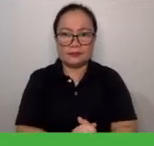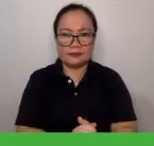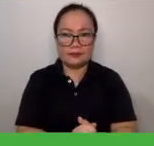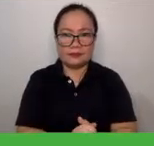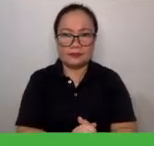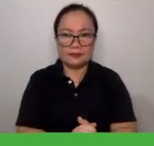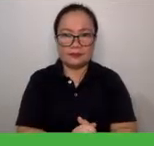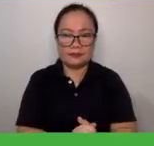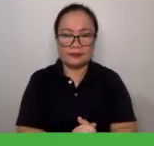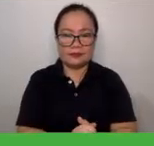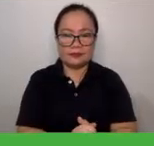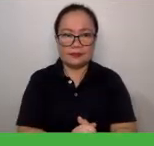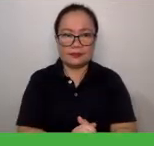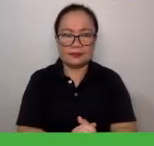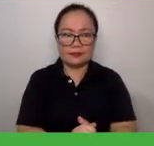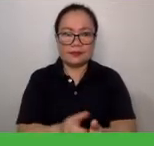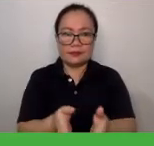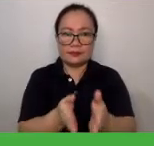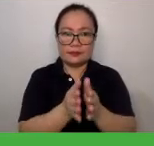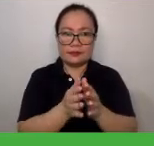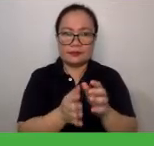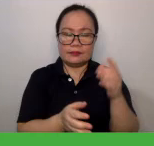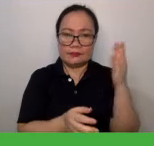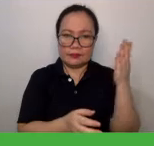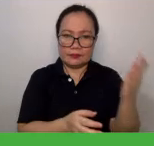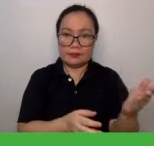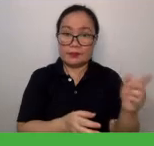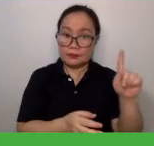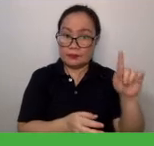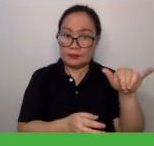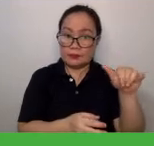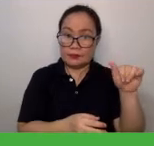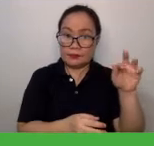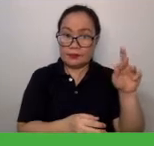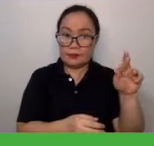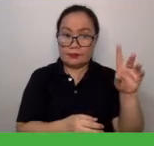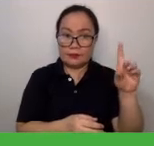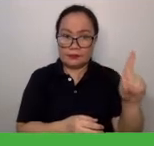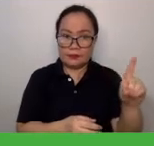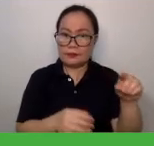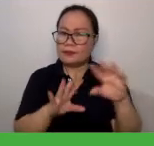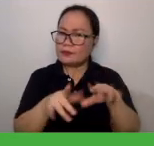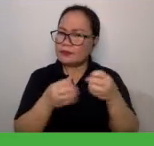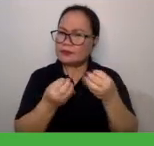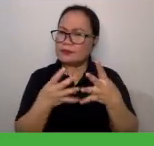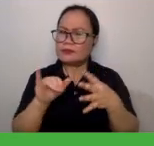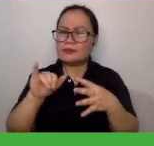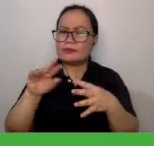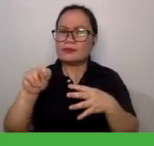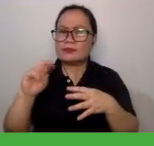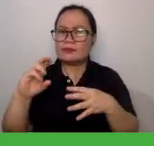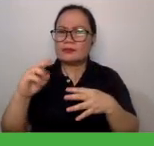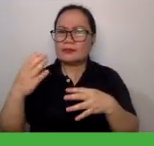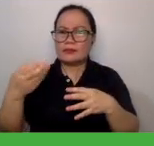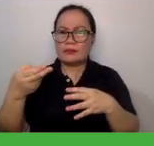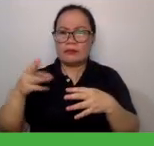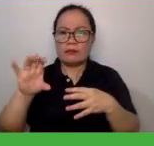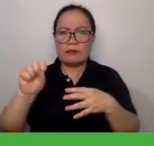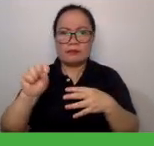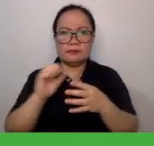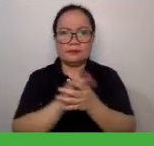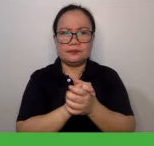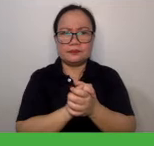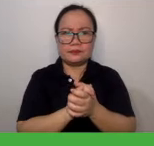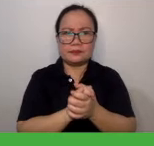Okay. So, you are asked to convert 1 yard is how many inches? Okay, so 1 yard is